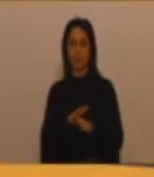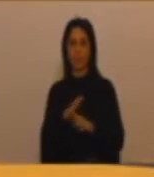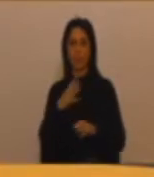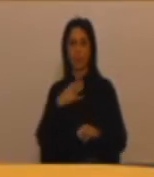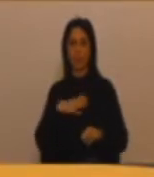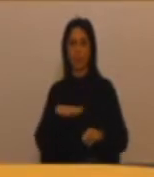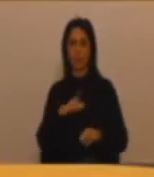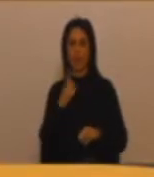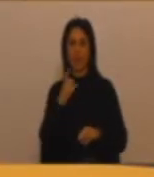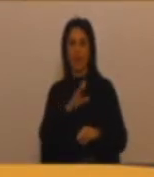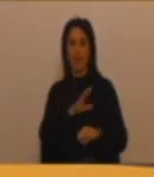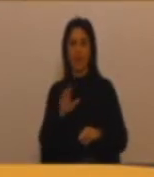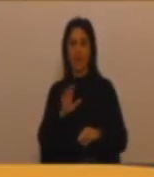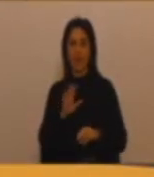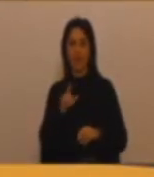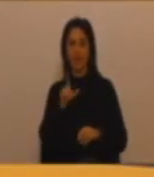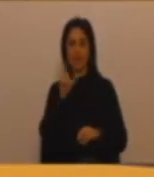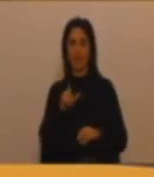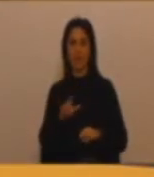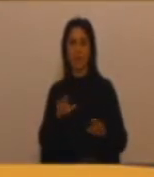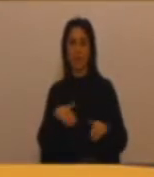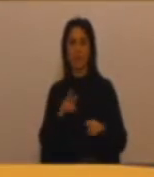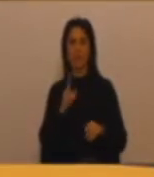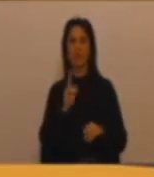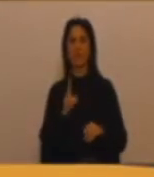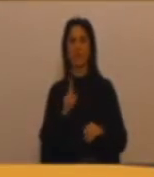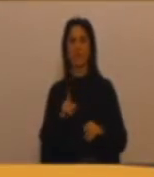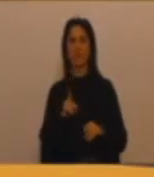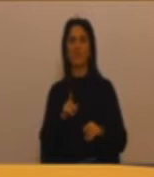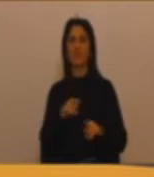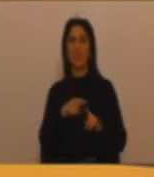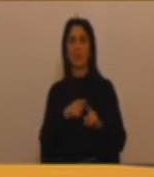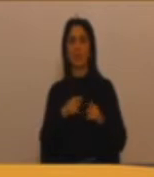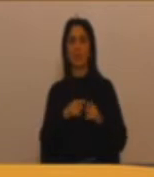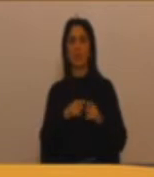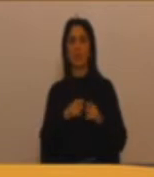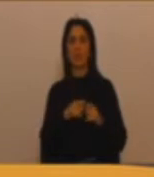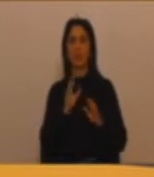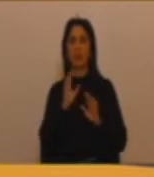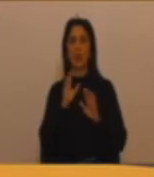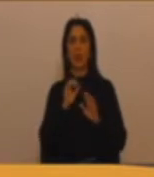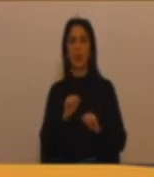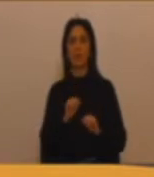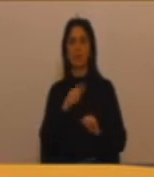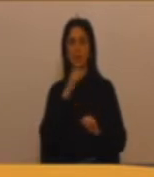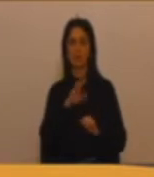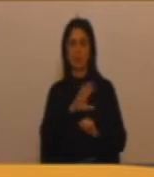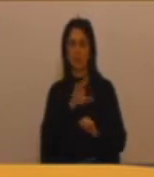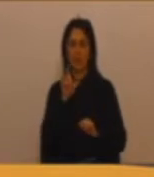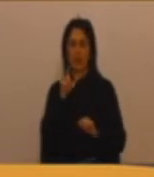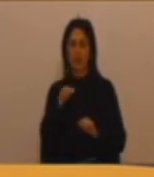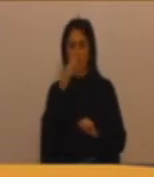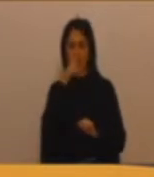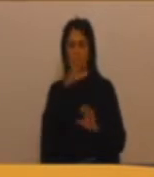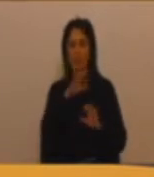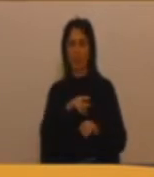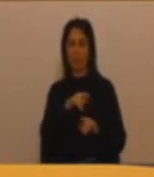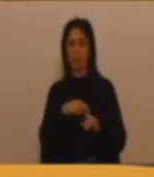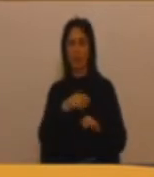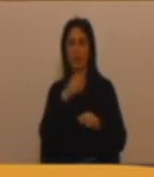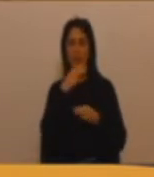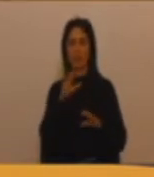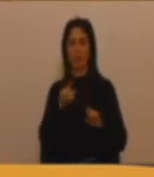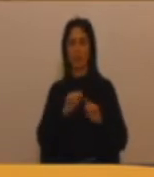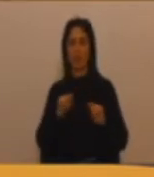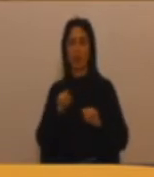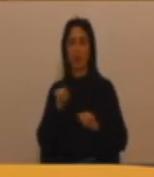sakartvelos artserti binadari arari vinc am kutkhit khardacheras ar gamotkams am kanonis mimart amiton nebismeri